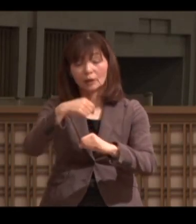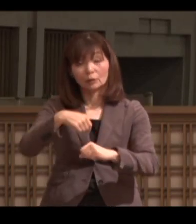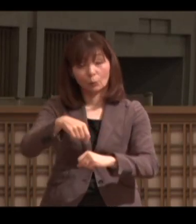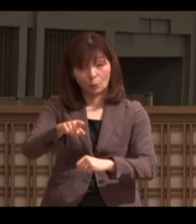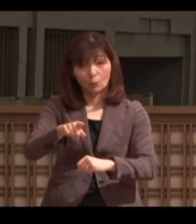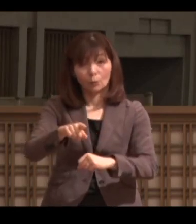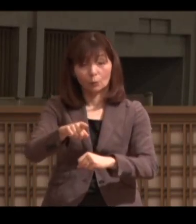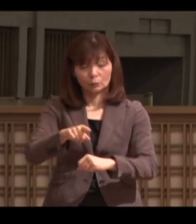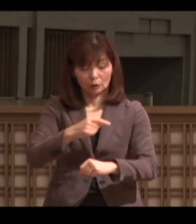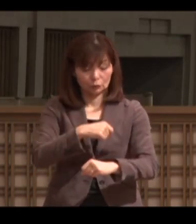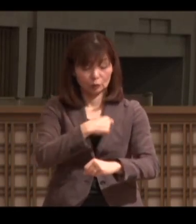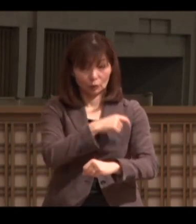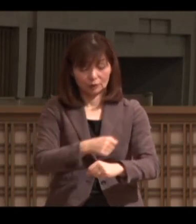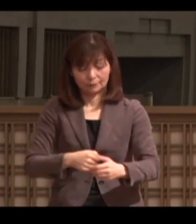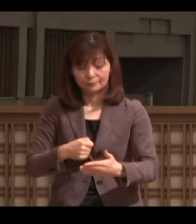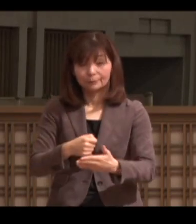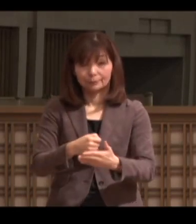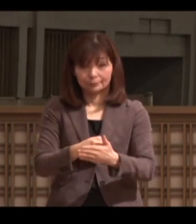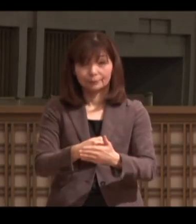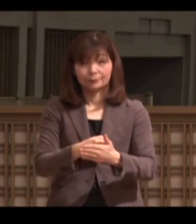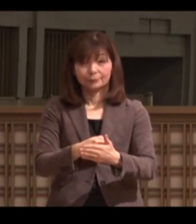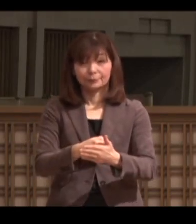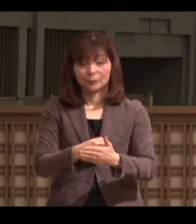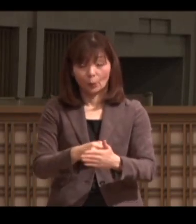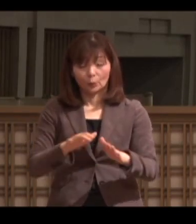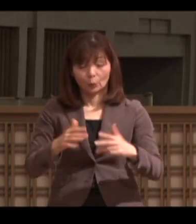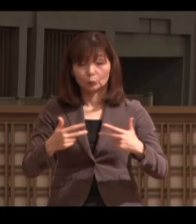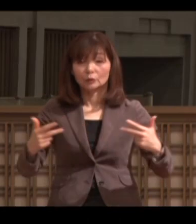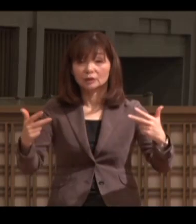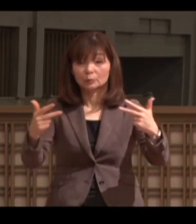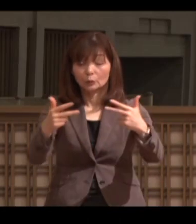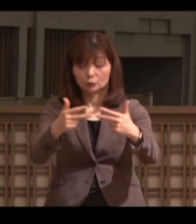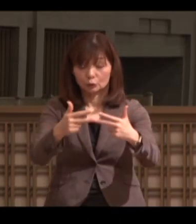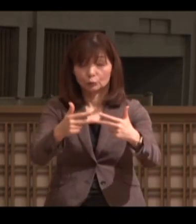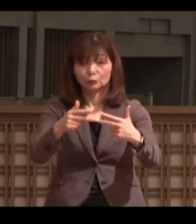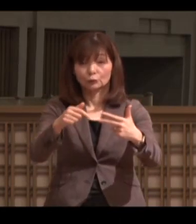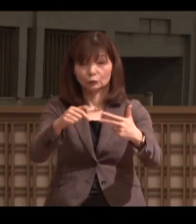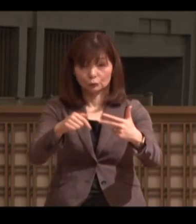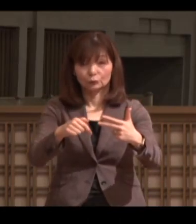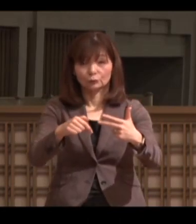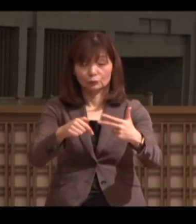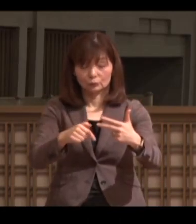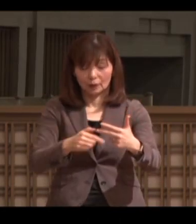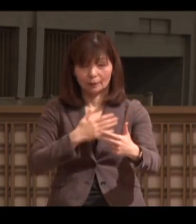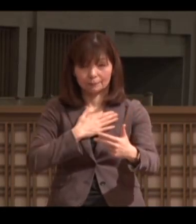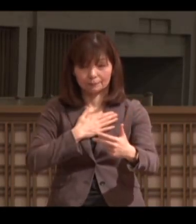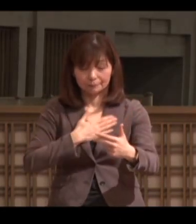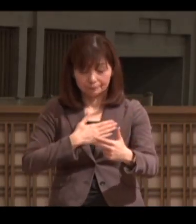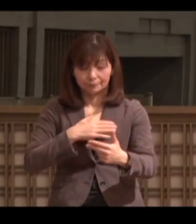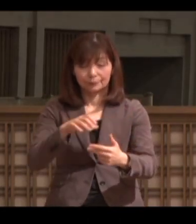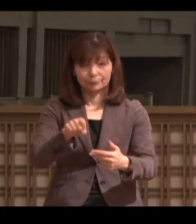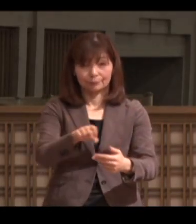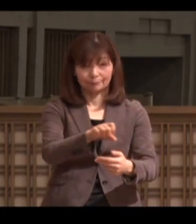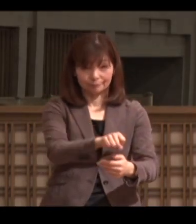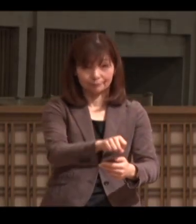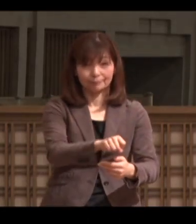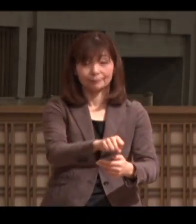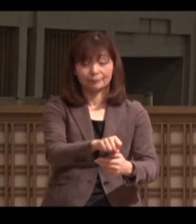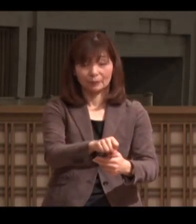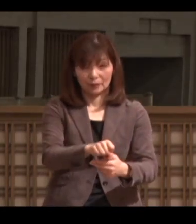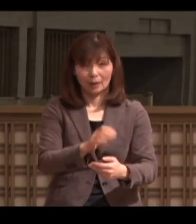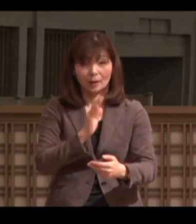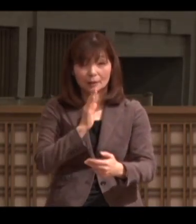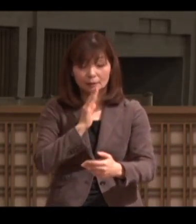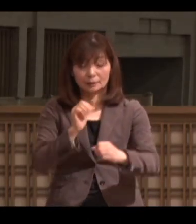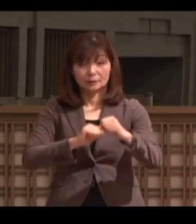たあ決意をですねこのシンポジウムの中でですねえ獲得するとか得ていただいて実践をし